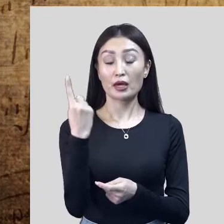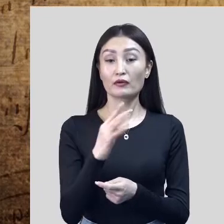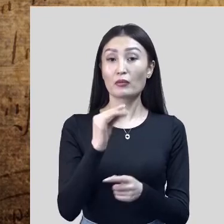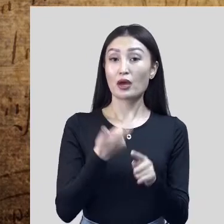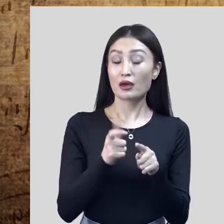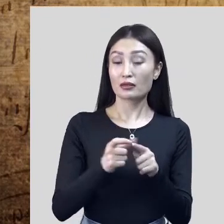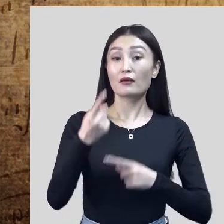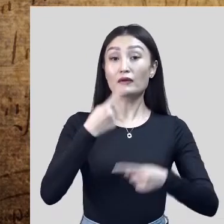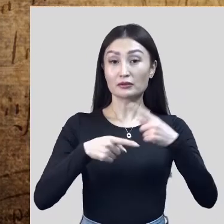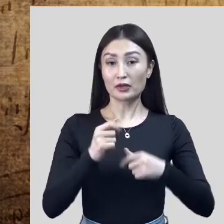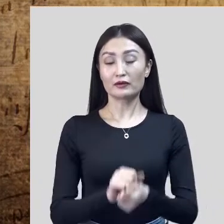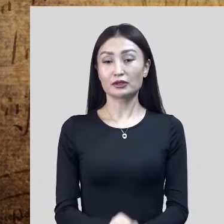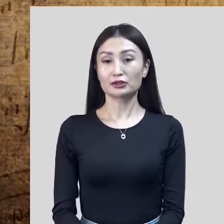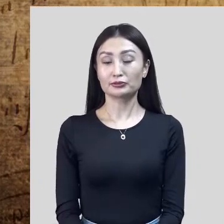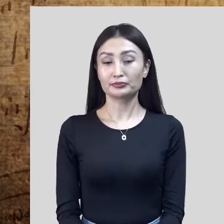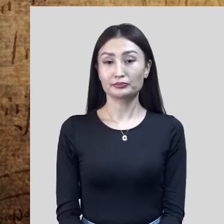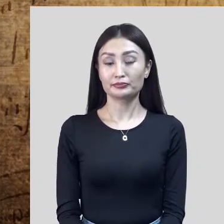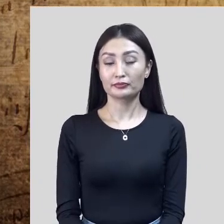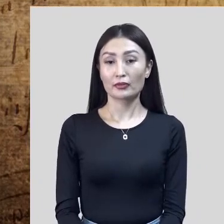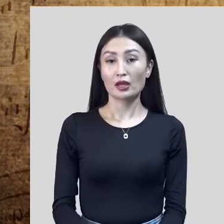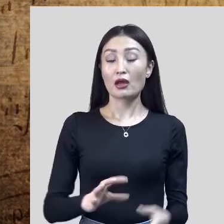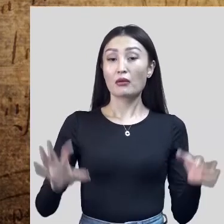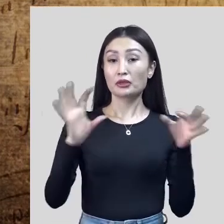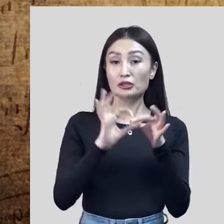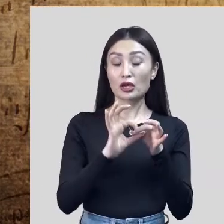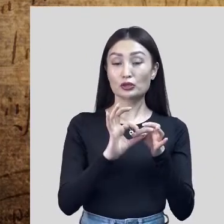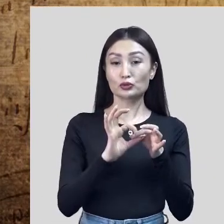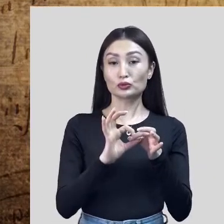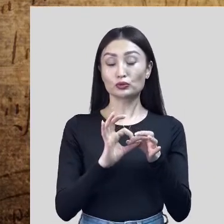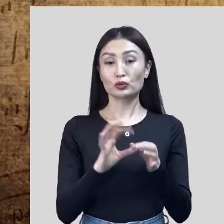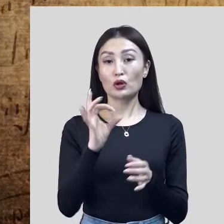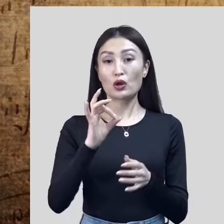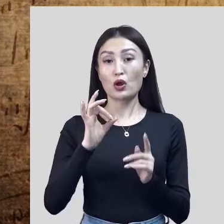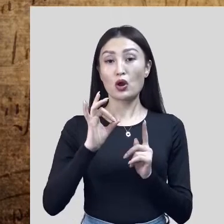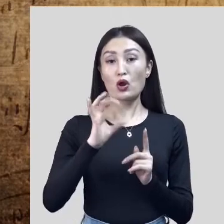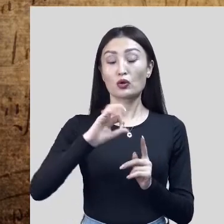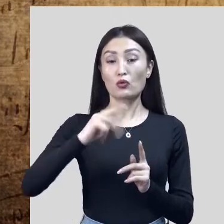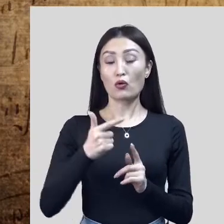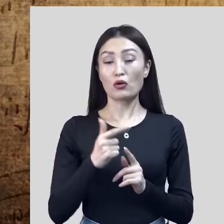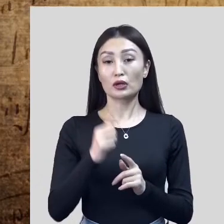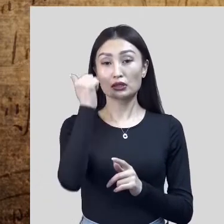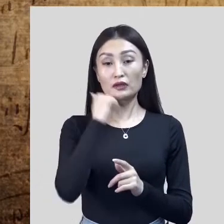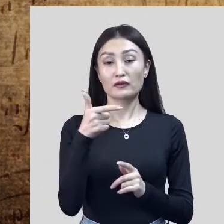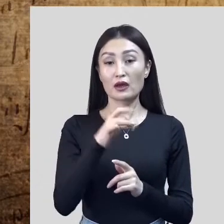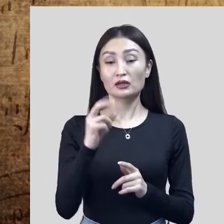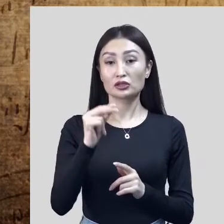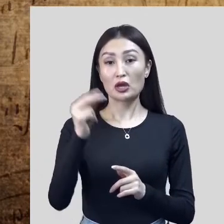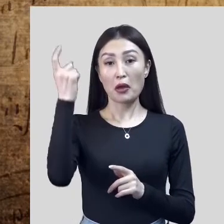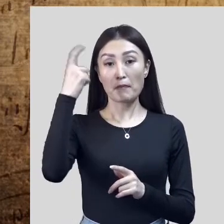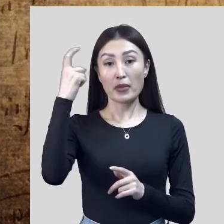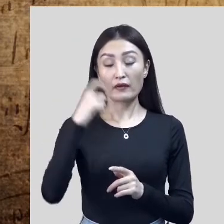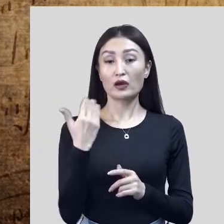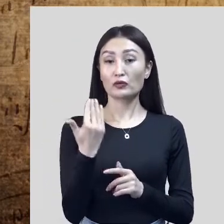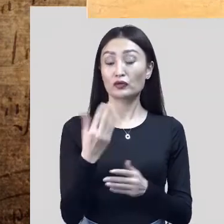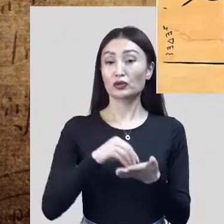эта традиция возобновилась. Объединяющую роль для всей древнегреческой культуры играла мифология. В